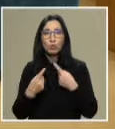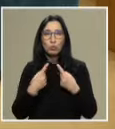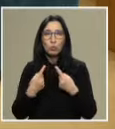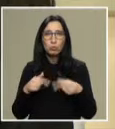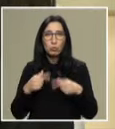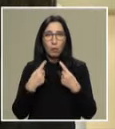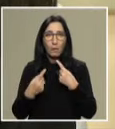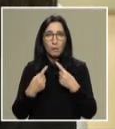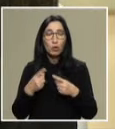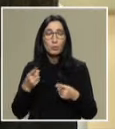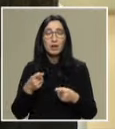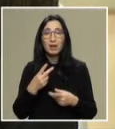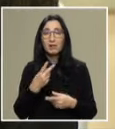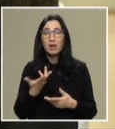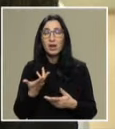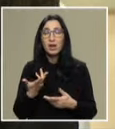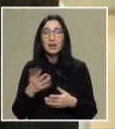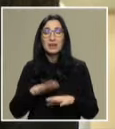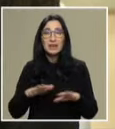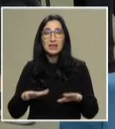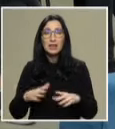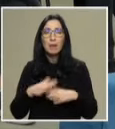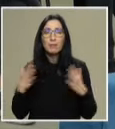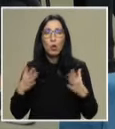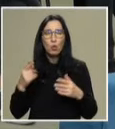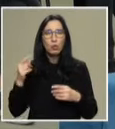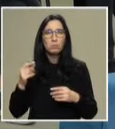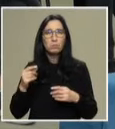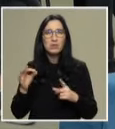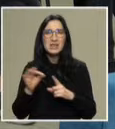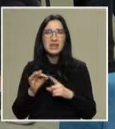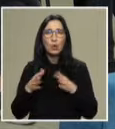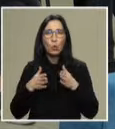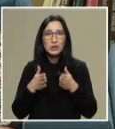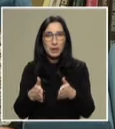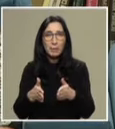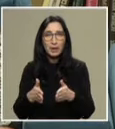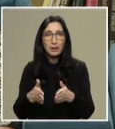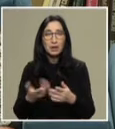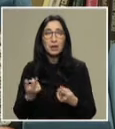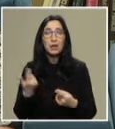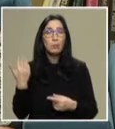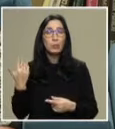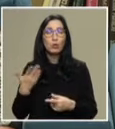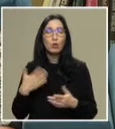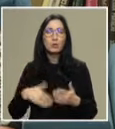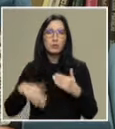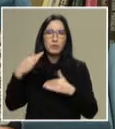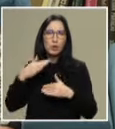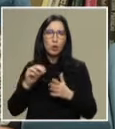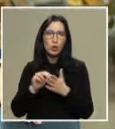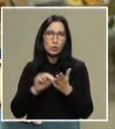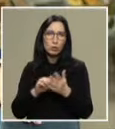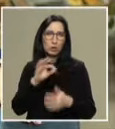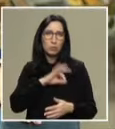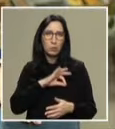за такъв вид деца, които са много целеустремени и ориентирани по-скоро към високи резултати в